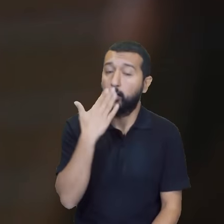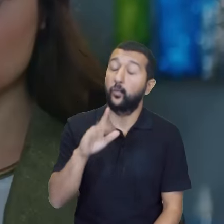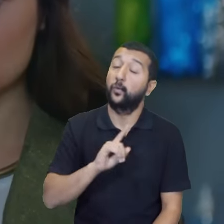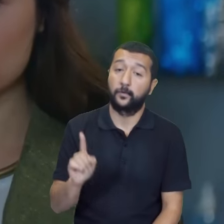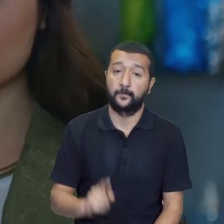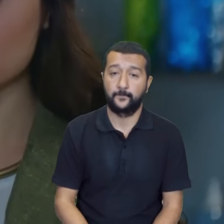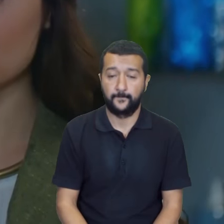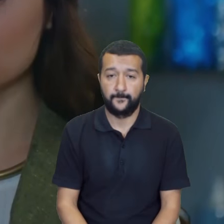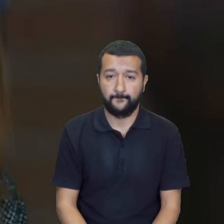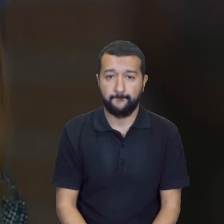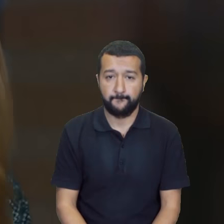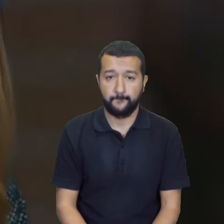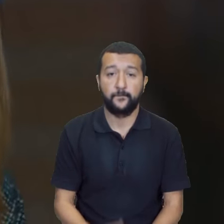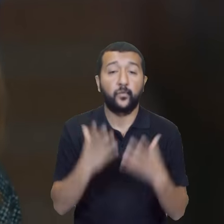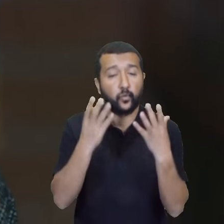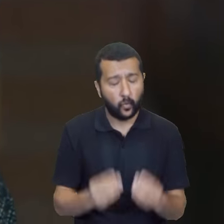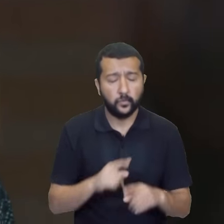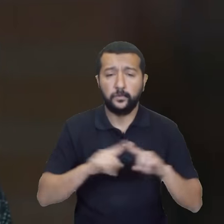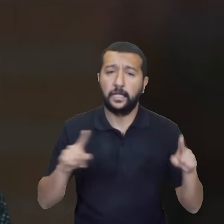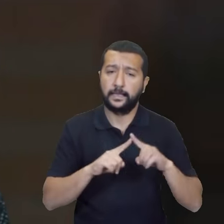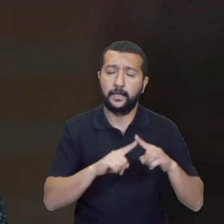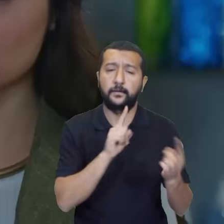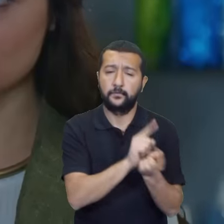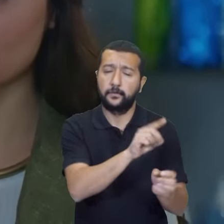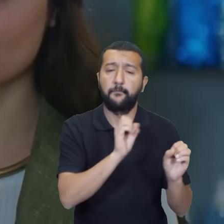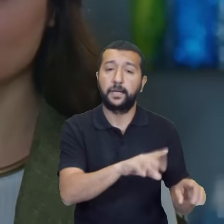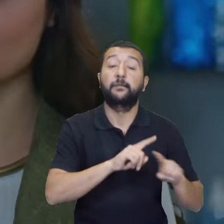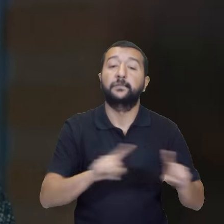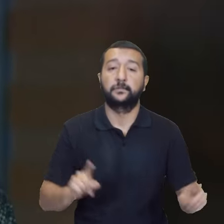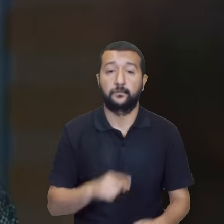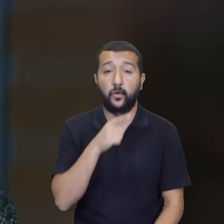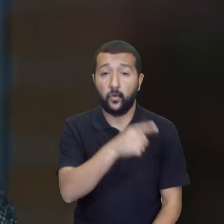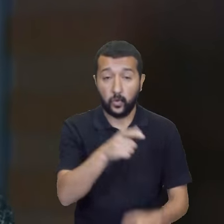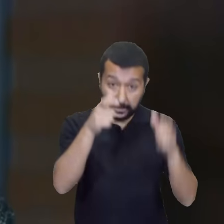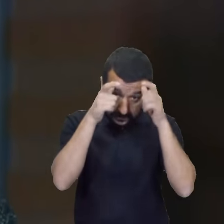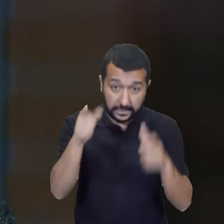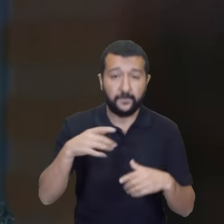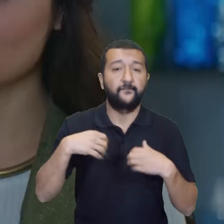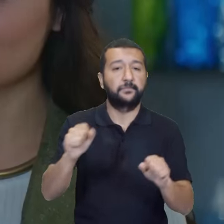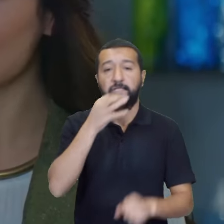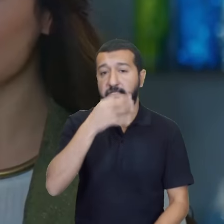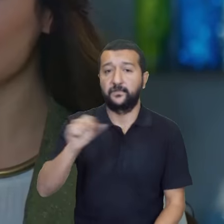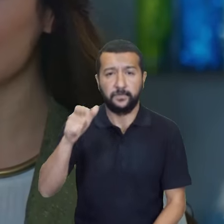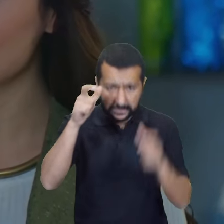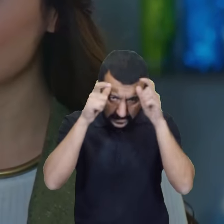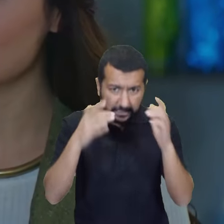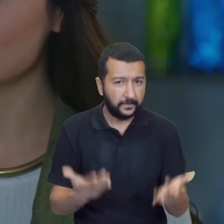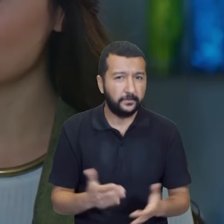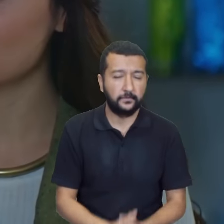Yok. Ne olursa olsun Tarık'tan vazgeçmeyeceğim. O şeytana pabuç bırakmayacağım.